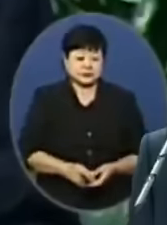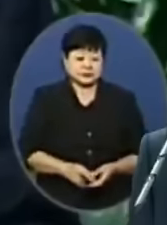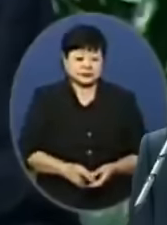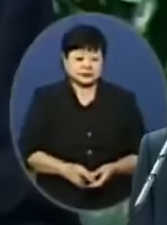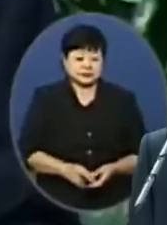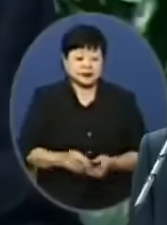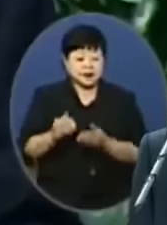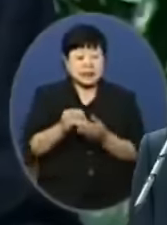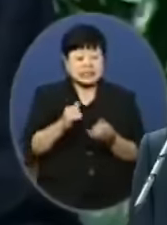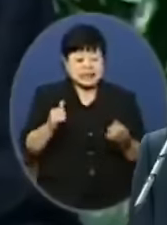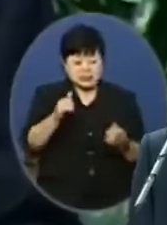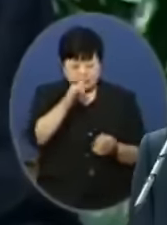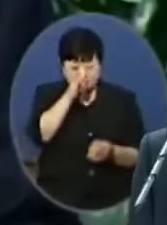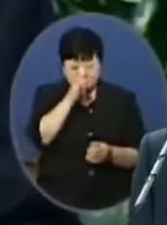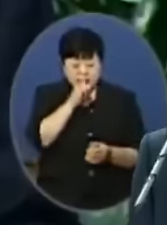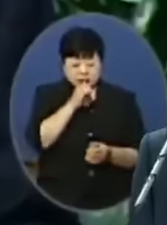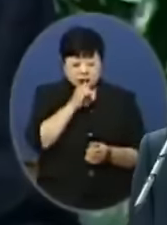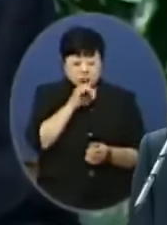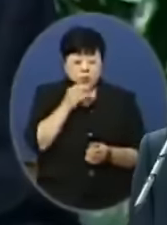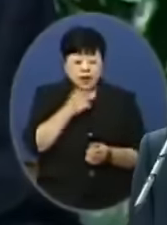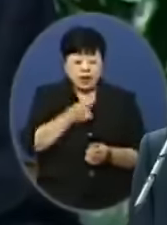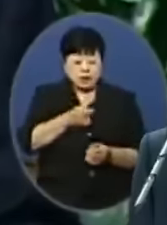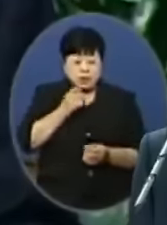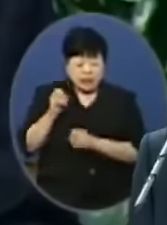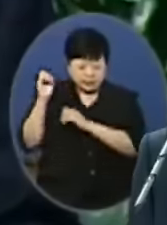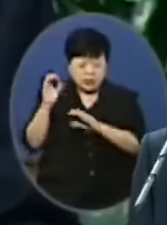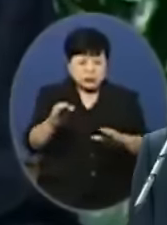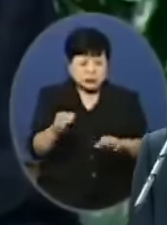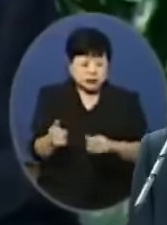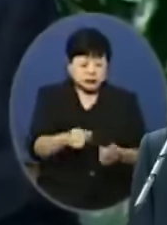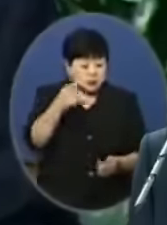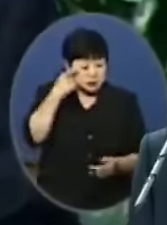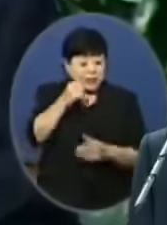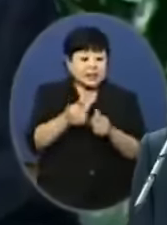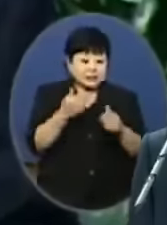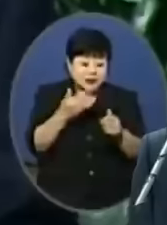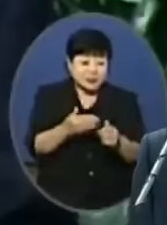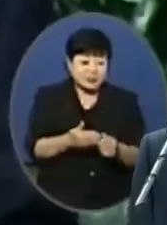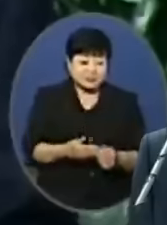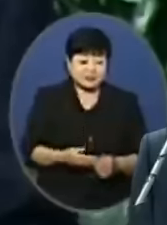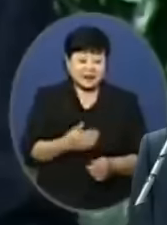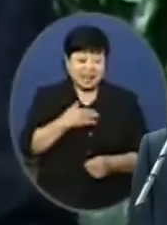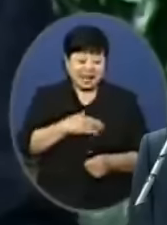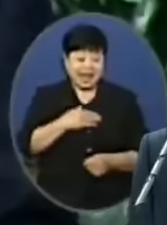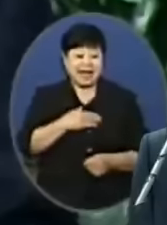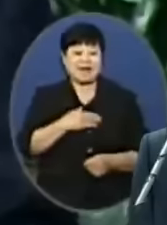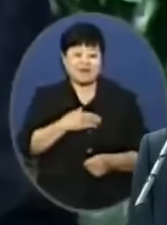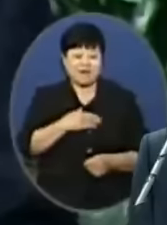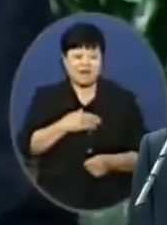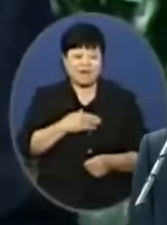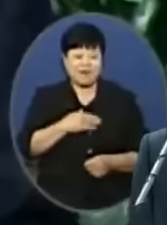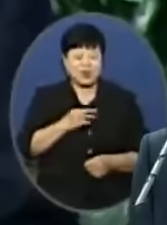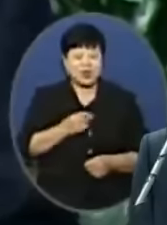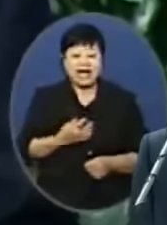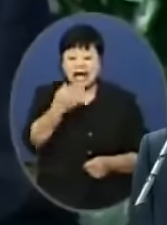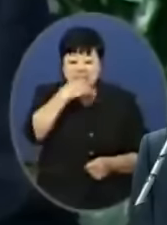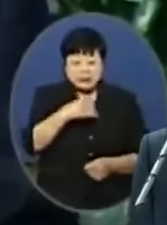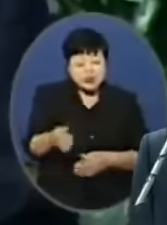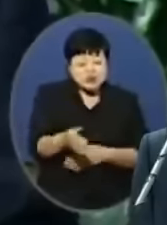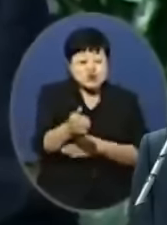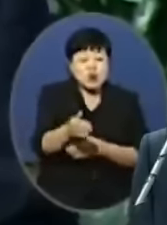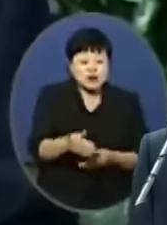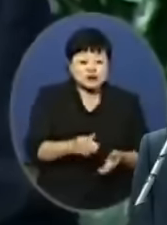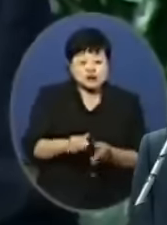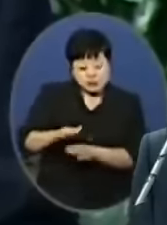배 손님들이 요나를 물에 던질 때 그건 죽었다고 생각했는데 하나님이 벌써 알고 요나를 삼킬 물고기를